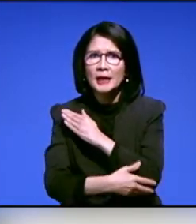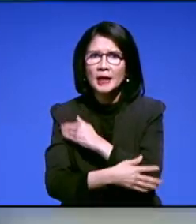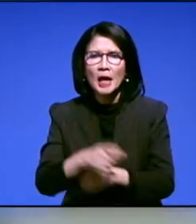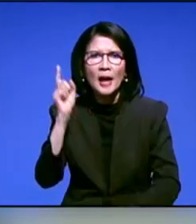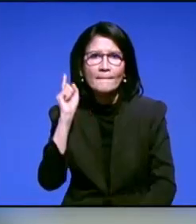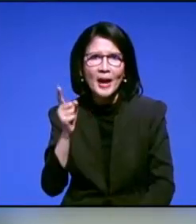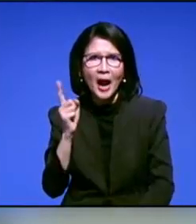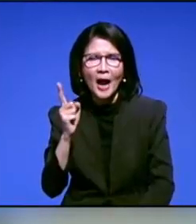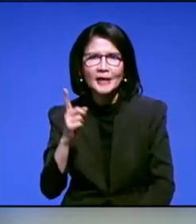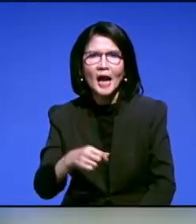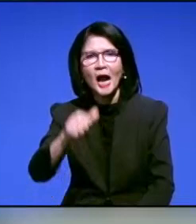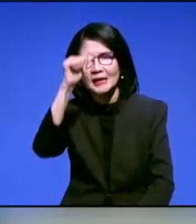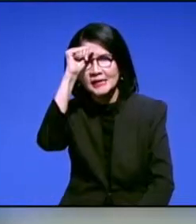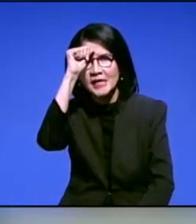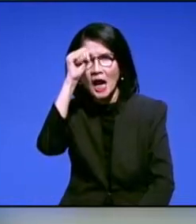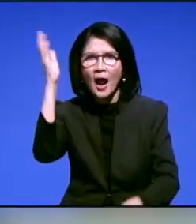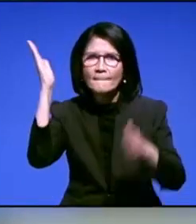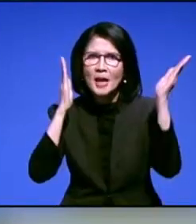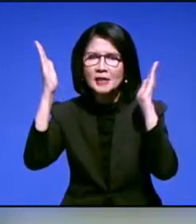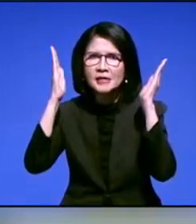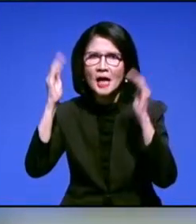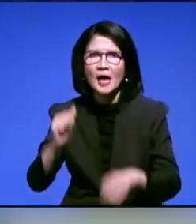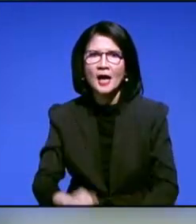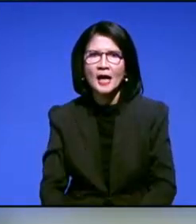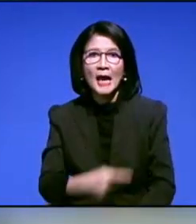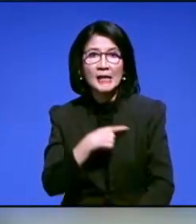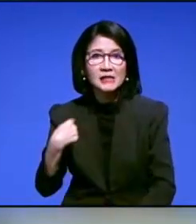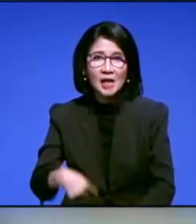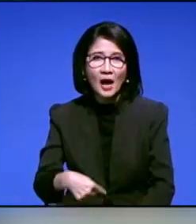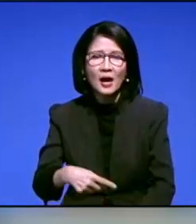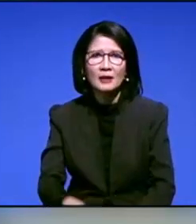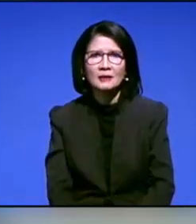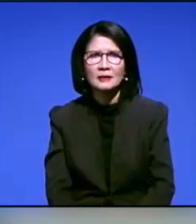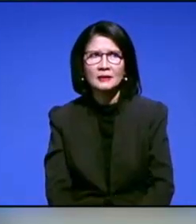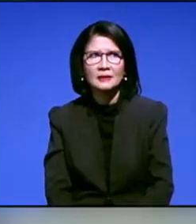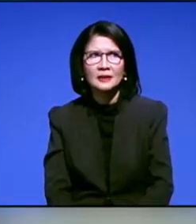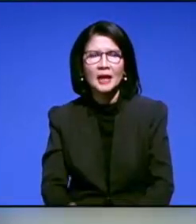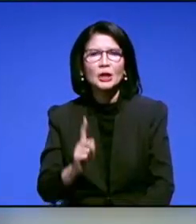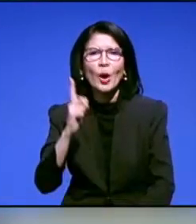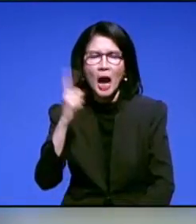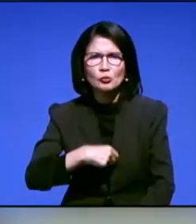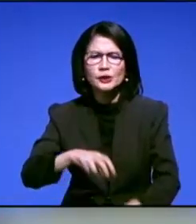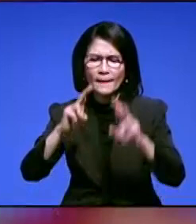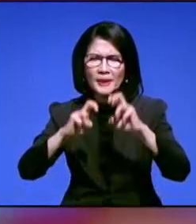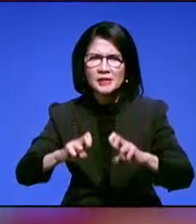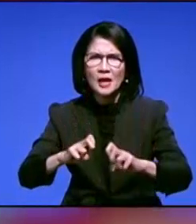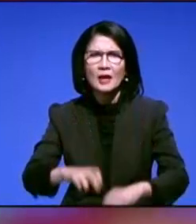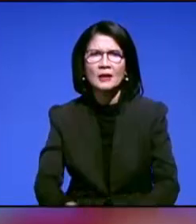risk, mungkin dari seperti India, Malaysia, China, Tiongkok, itu bisa kita periksa juga.